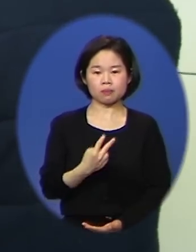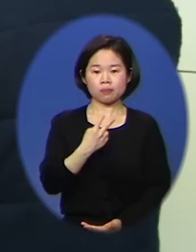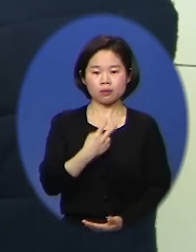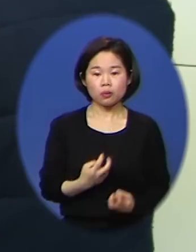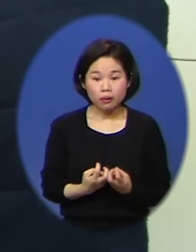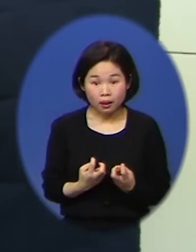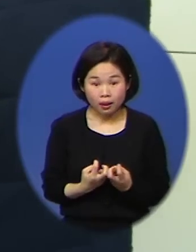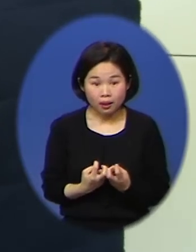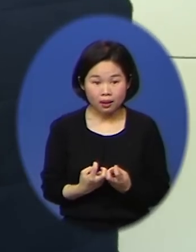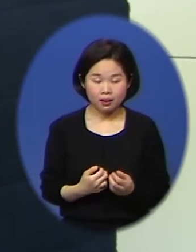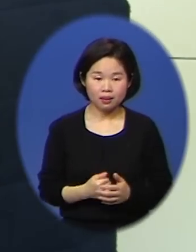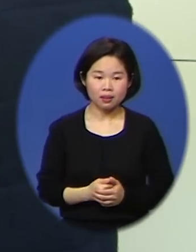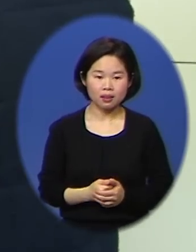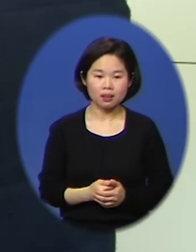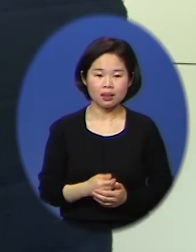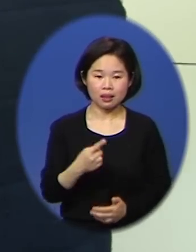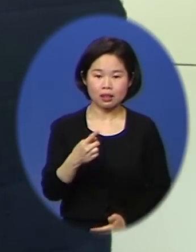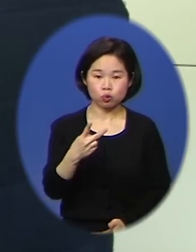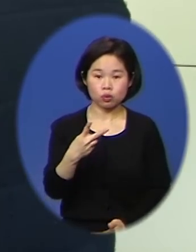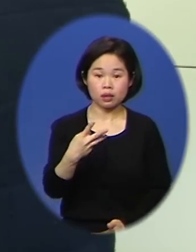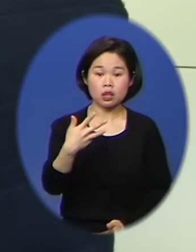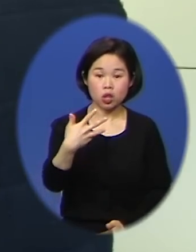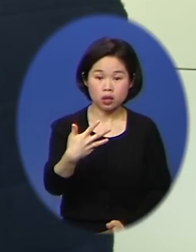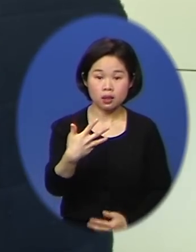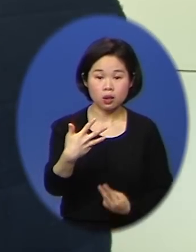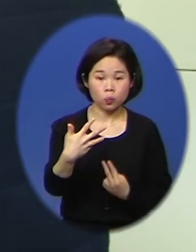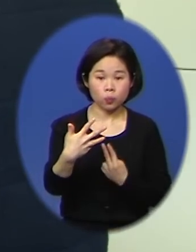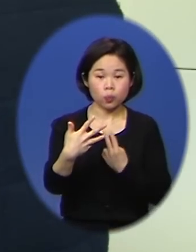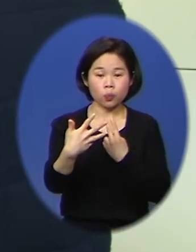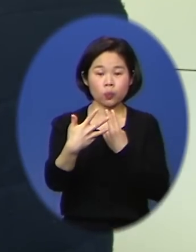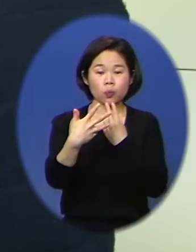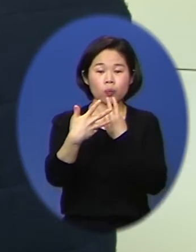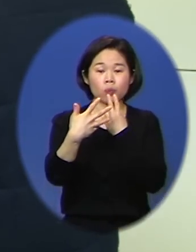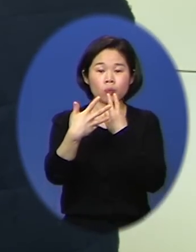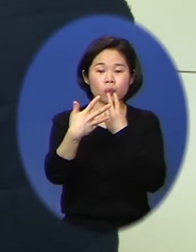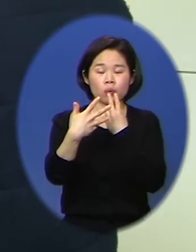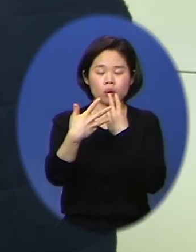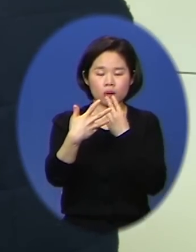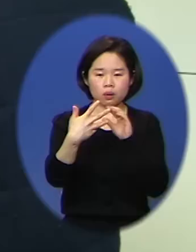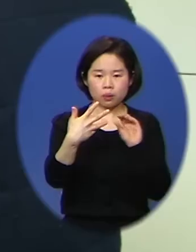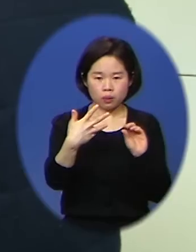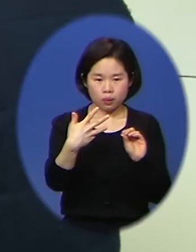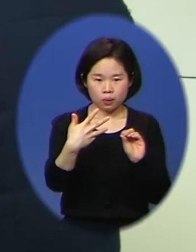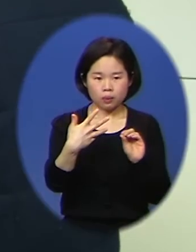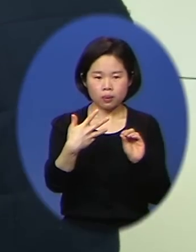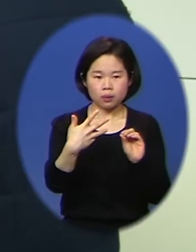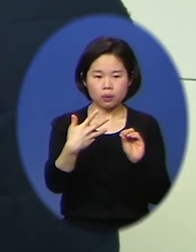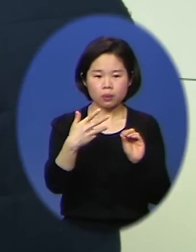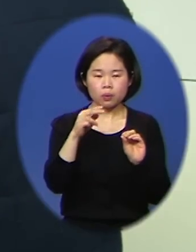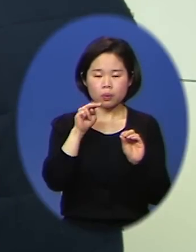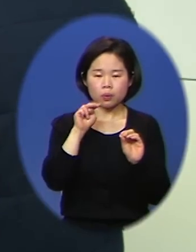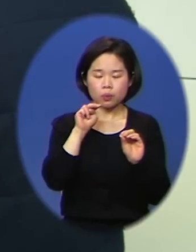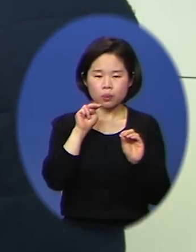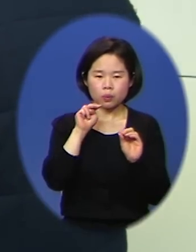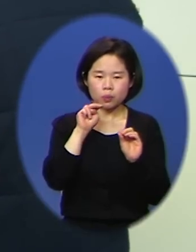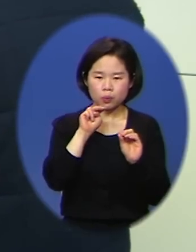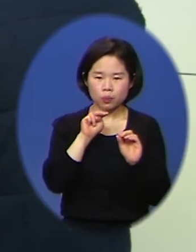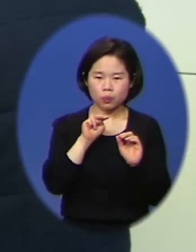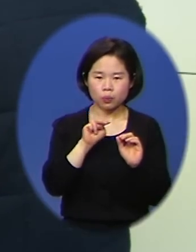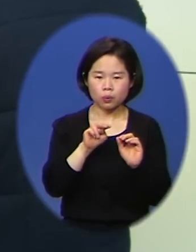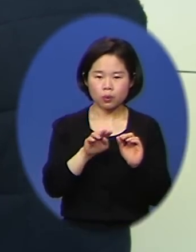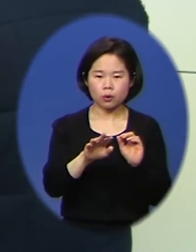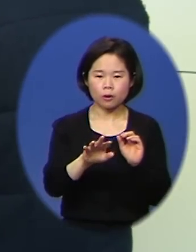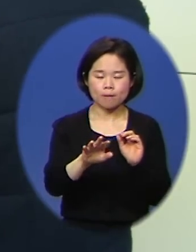어떻게? 8 카운트에 들이마시고 멈추고 최대한 내뱉을 수 있는 한